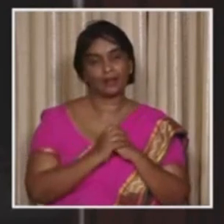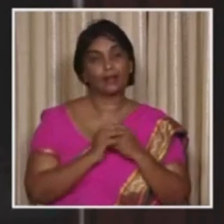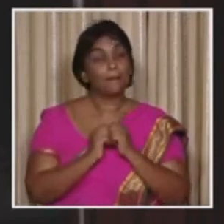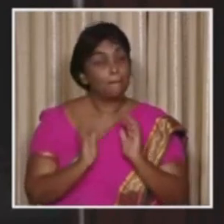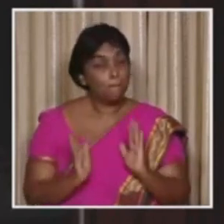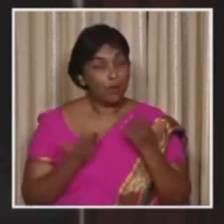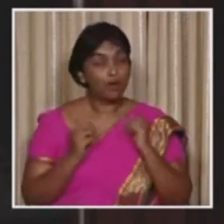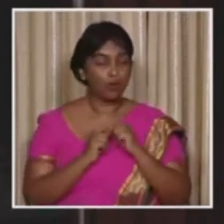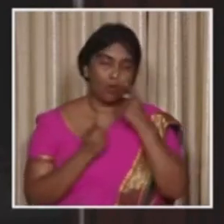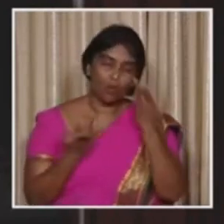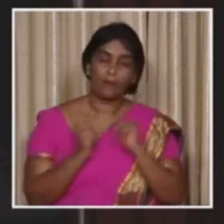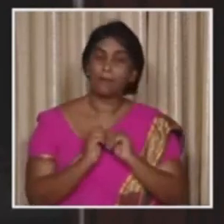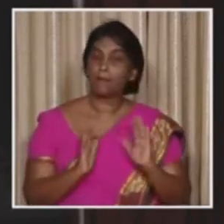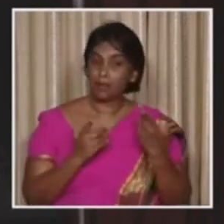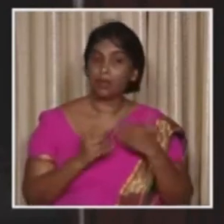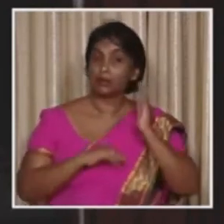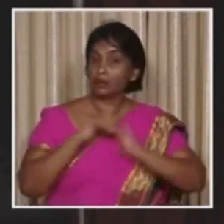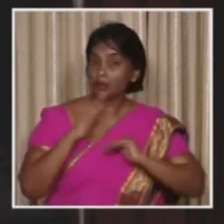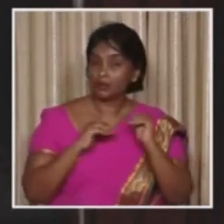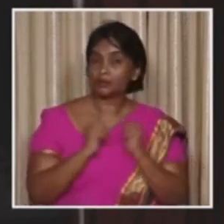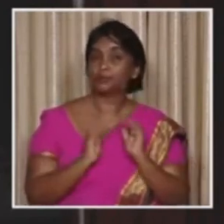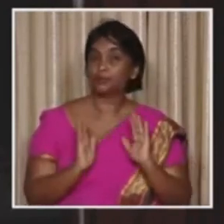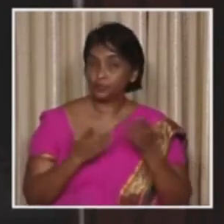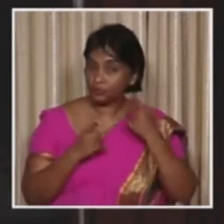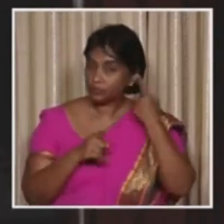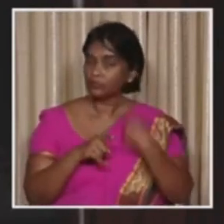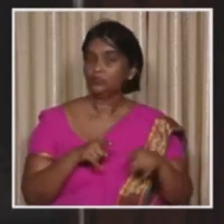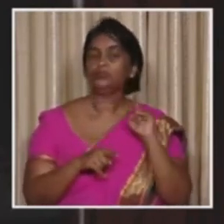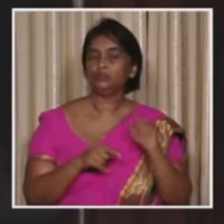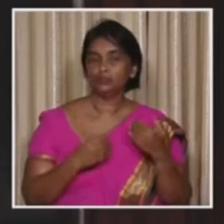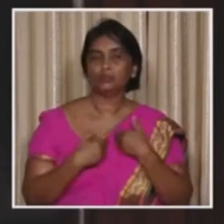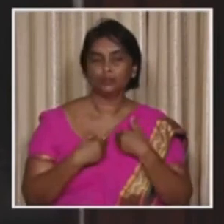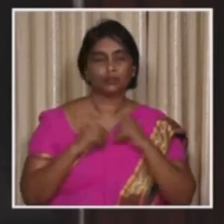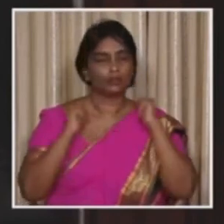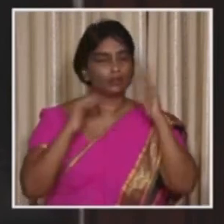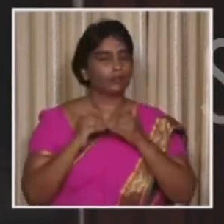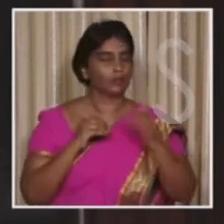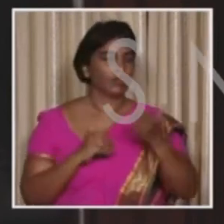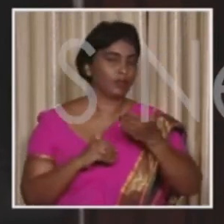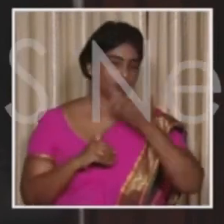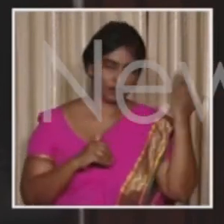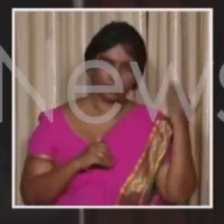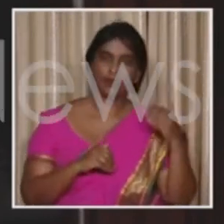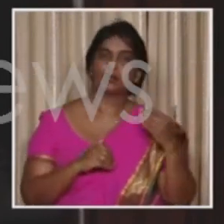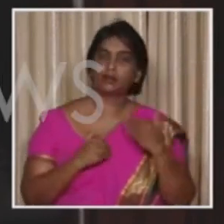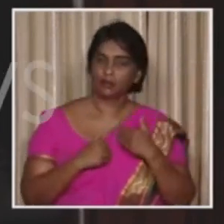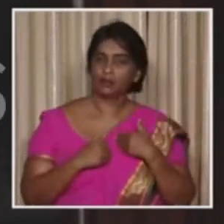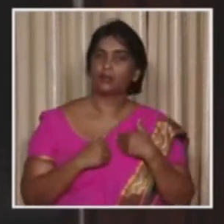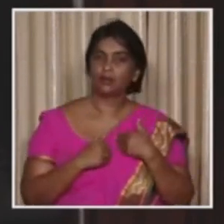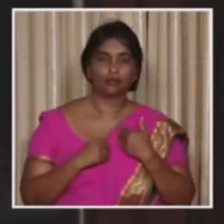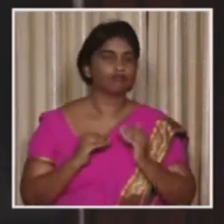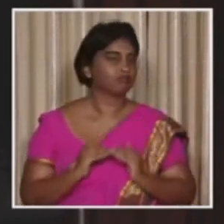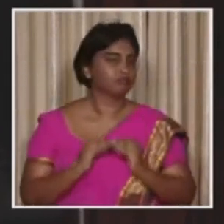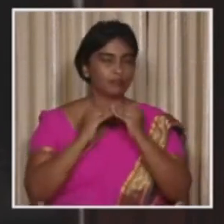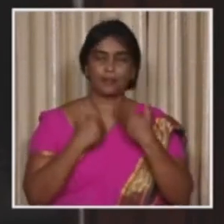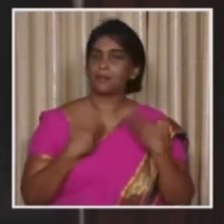පටන් ගන්න ඕනේ කොතනින් හරි. මේක ප්‍රායෝගිකව පටන් ගත්තොත් විතරයි අපිට සාර්ථක කරගන්න පුළුවන් වෙන්නේ. නැත්තම් කවදාවත් අපිට ගොඩේම